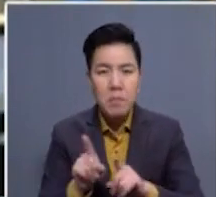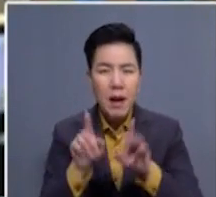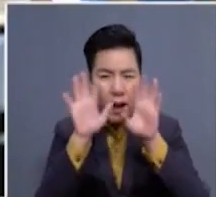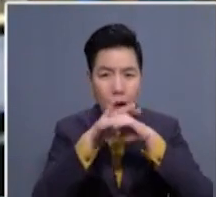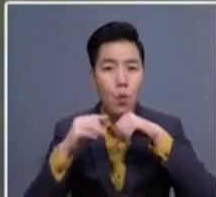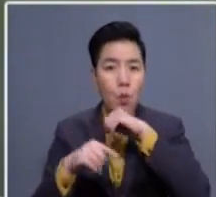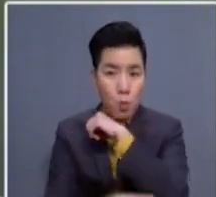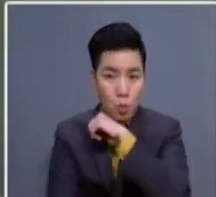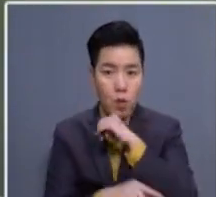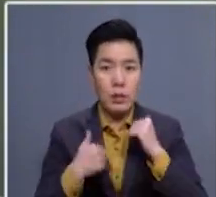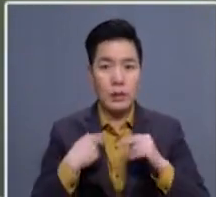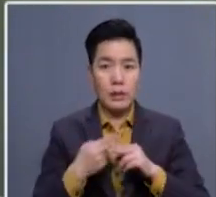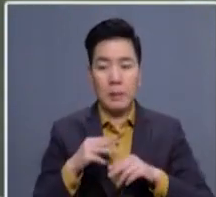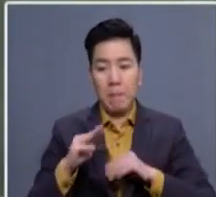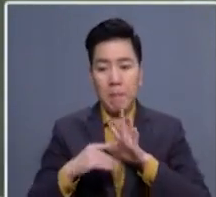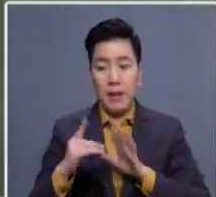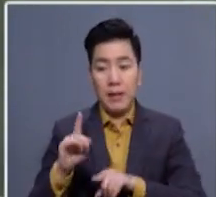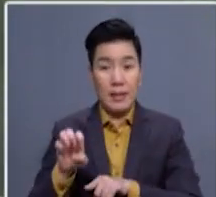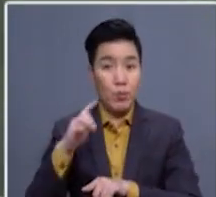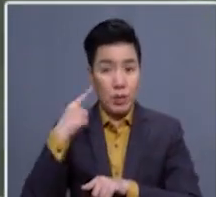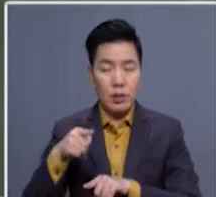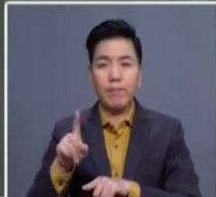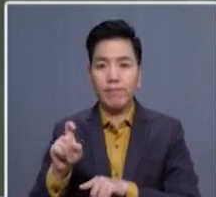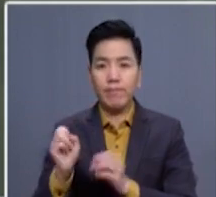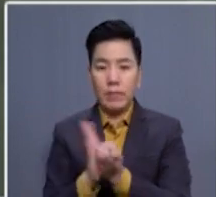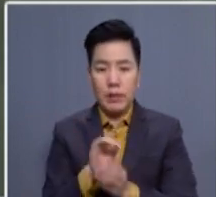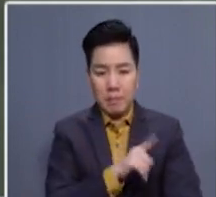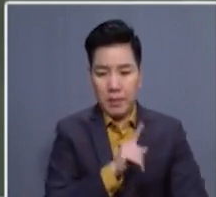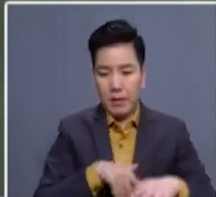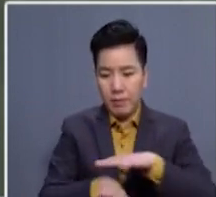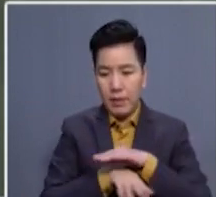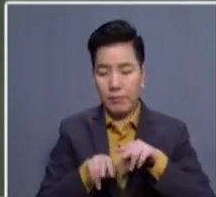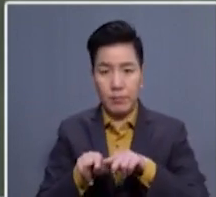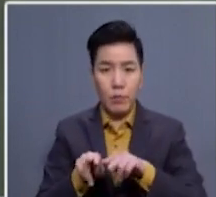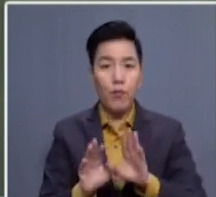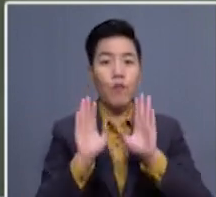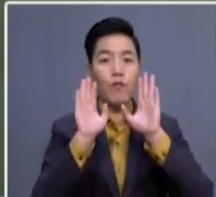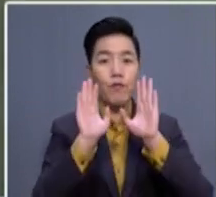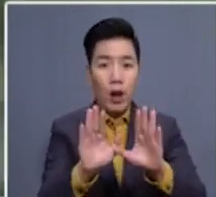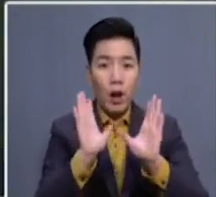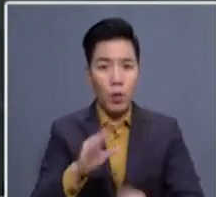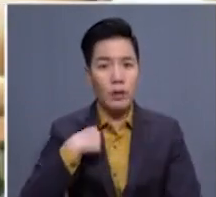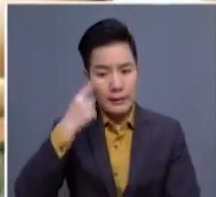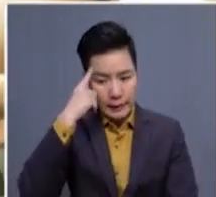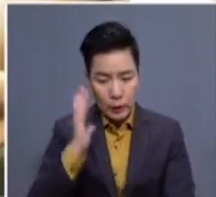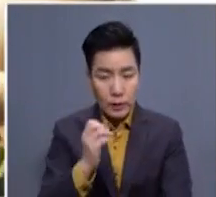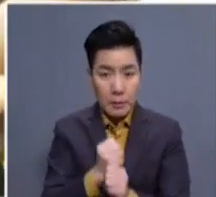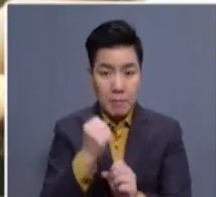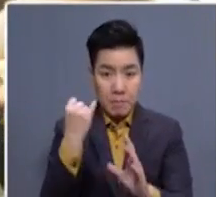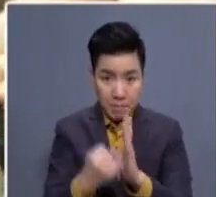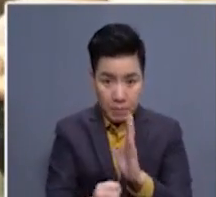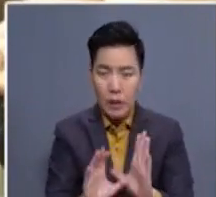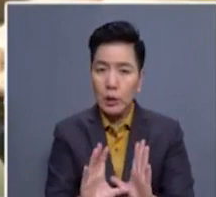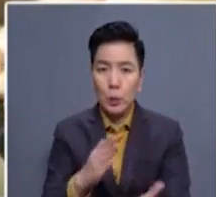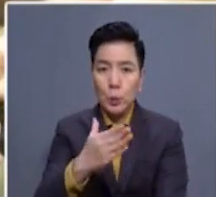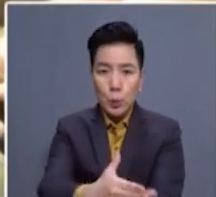ค่ะโดยมีทางคุณมาดีเป็นผู้เสียหายแล้วก็คุณนุกสุธิดาเป็นพยานพร้อมฝากถึงบุคคลที่คิดจะกระทำผิดในลักษณะนี้ให้หยุ